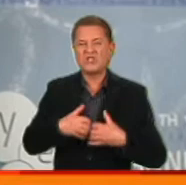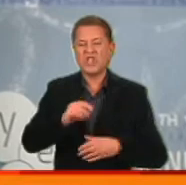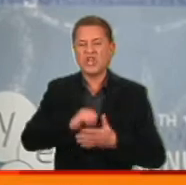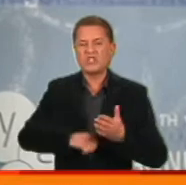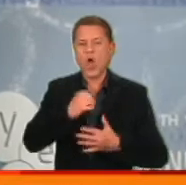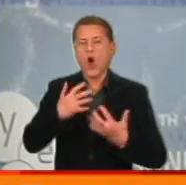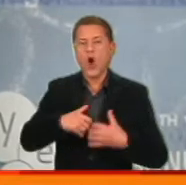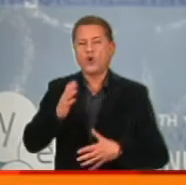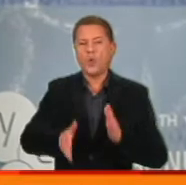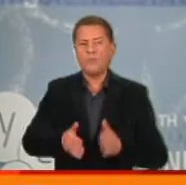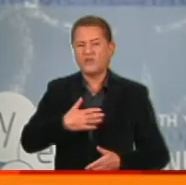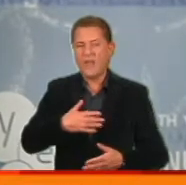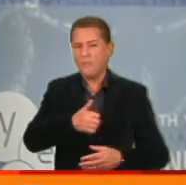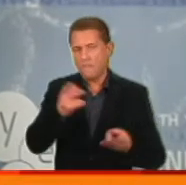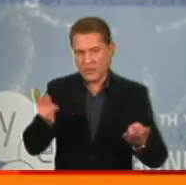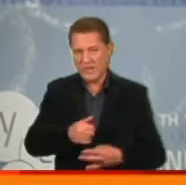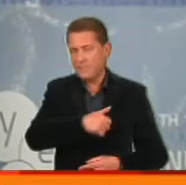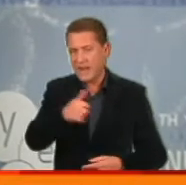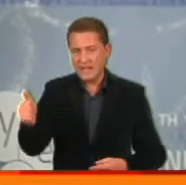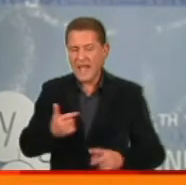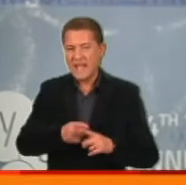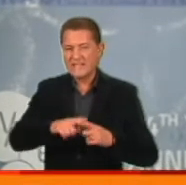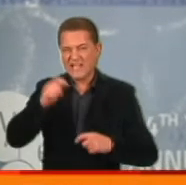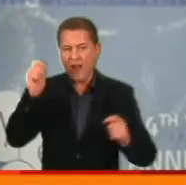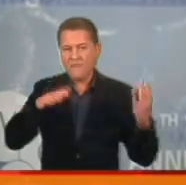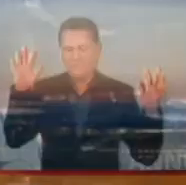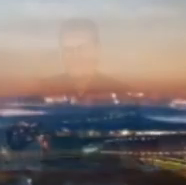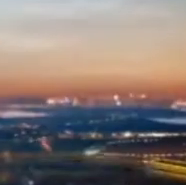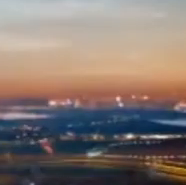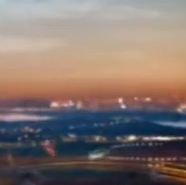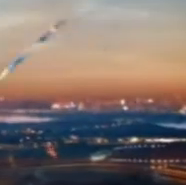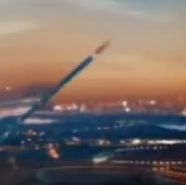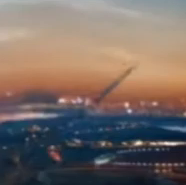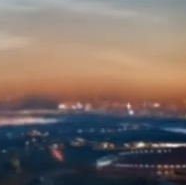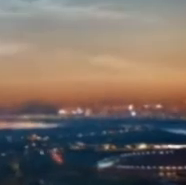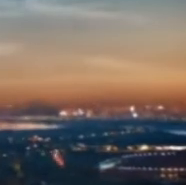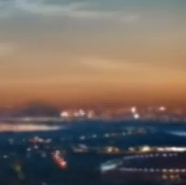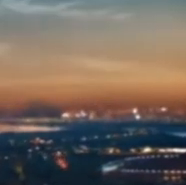як ніколи, нам потрібні лідери. Тому і цей форум такий важливий.